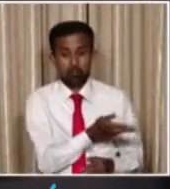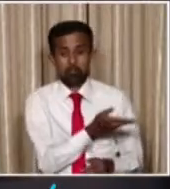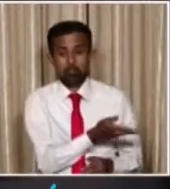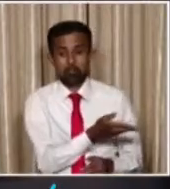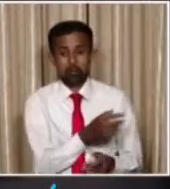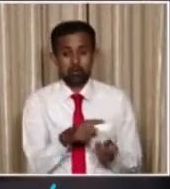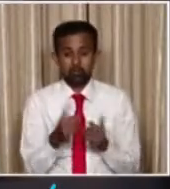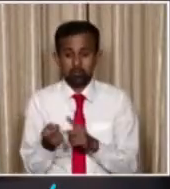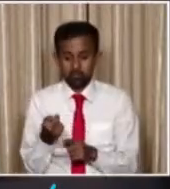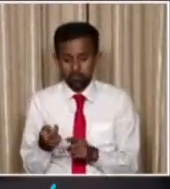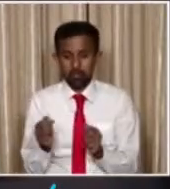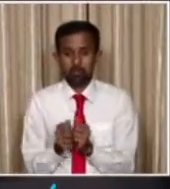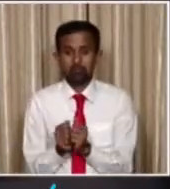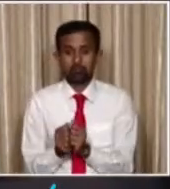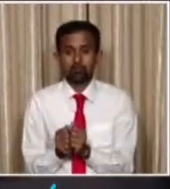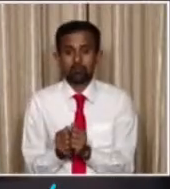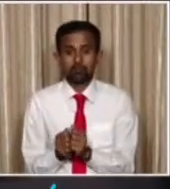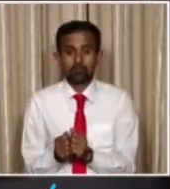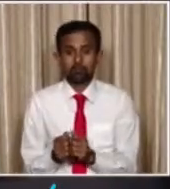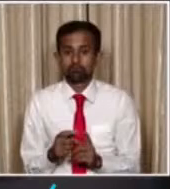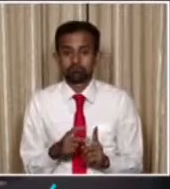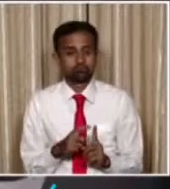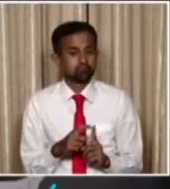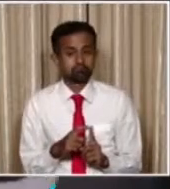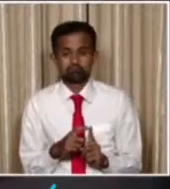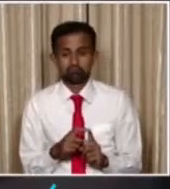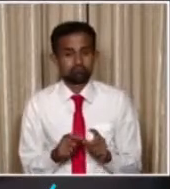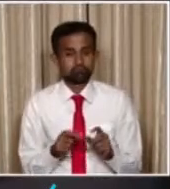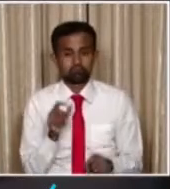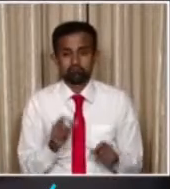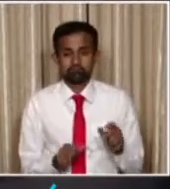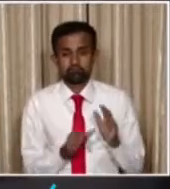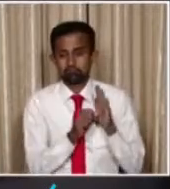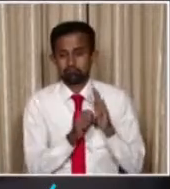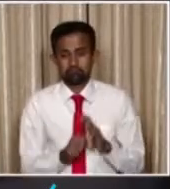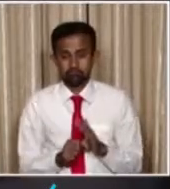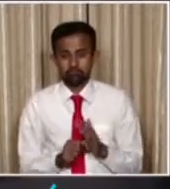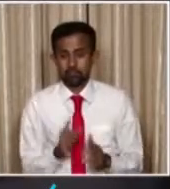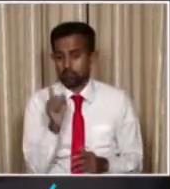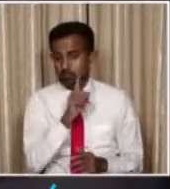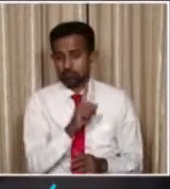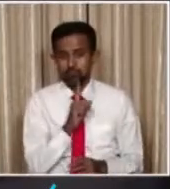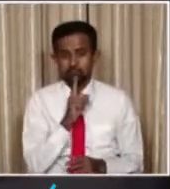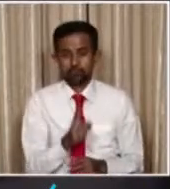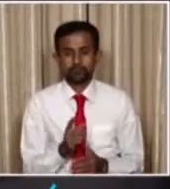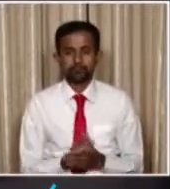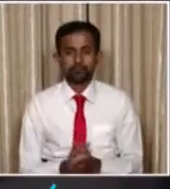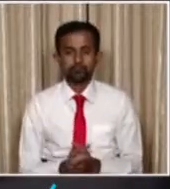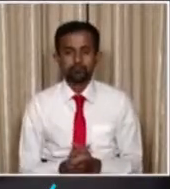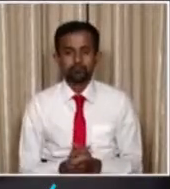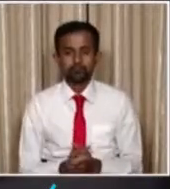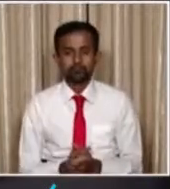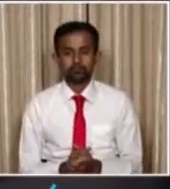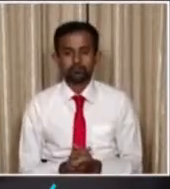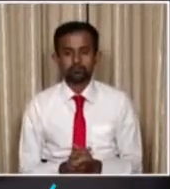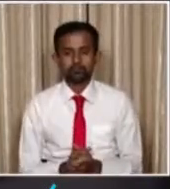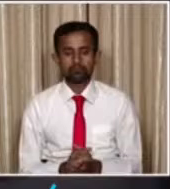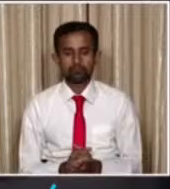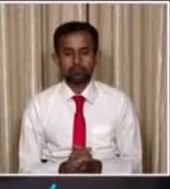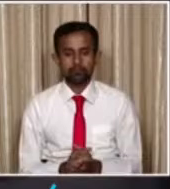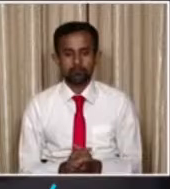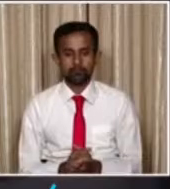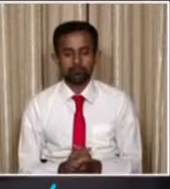අනිත් පැත්තේ මේ කටයුතු සිද්ධ වෙද්දී ඉතාමත්ම බරපතලයි ඒක ජනතාවට කියන එක තමයි විශේෂයෙන් ප්‍රථමයෙන් මතක් කරන්න තියෙන්නේ. ඒ වගේම